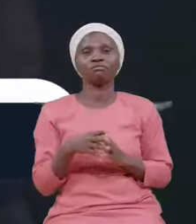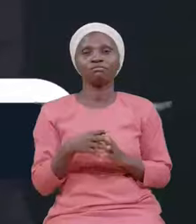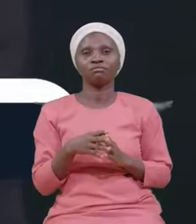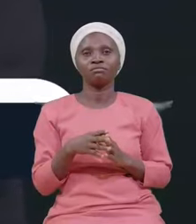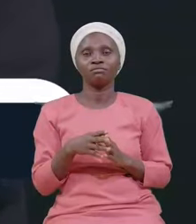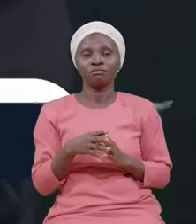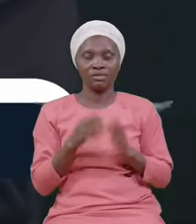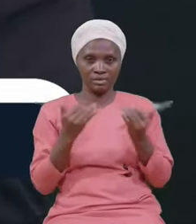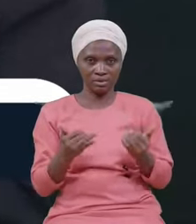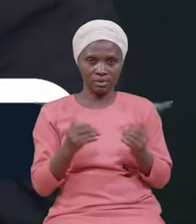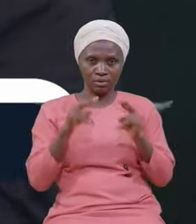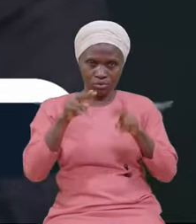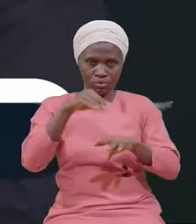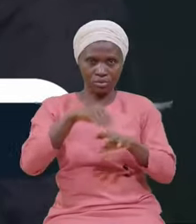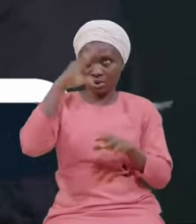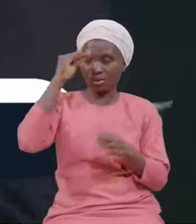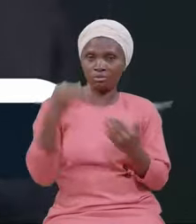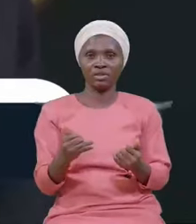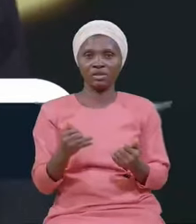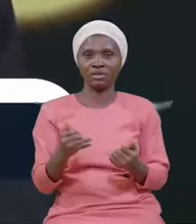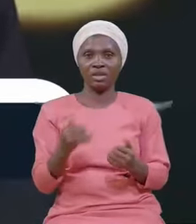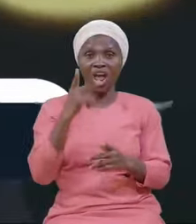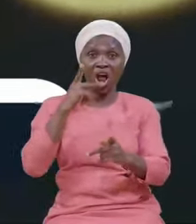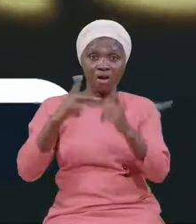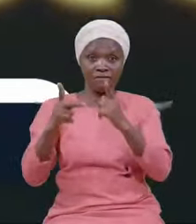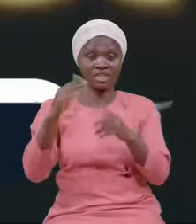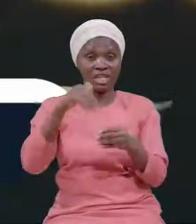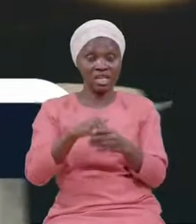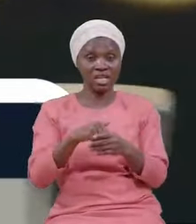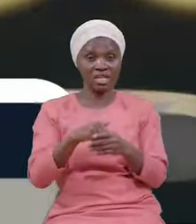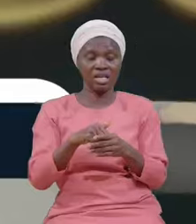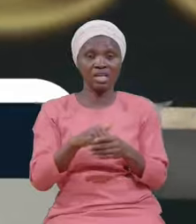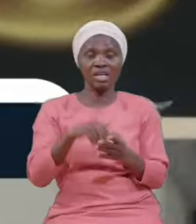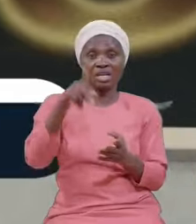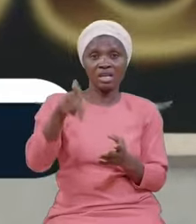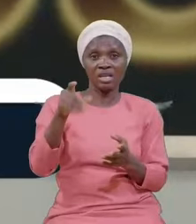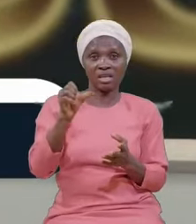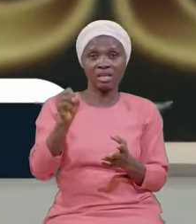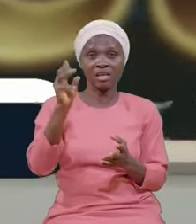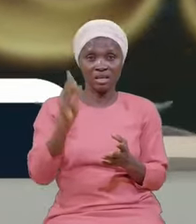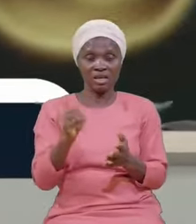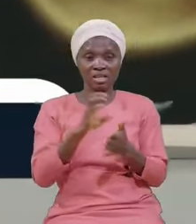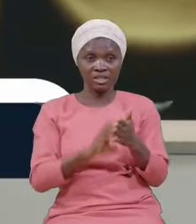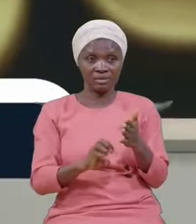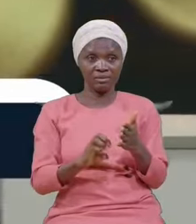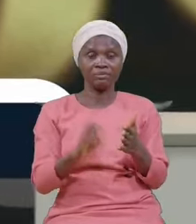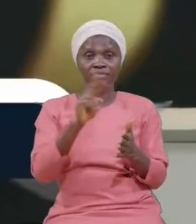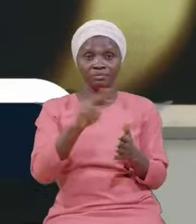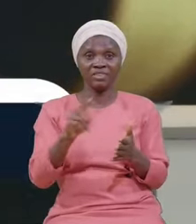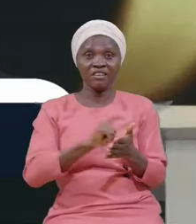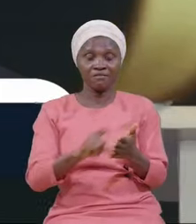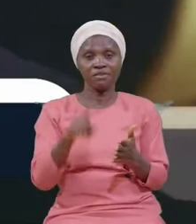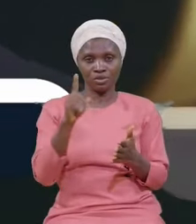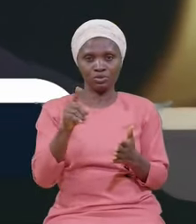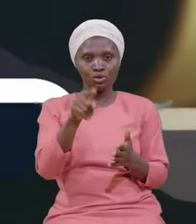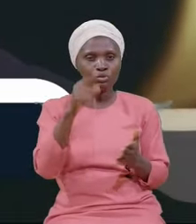cela maintenant dans la prophétie en Psaume 22, verset. Tu le reconnais ici-bas